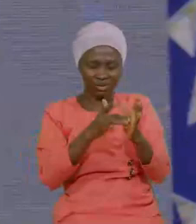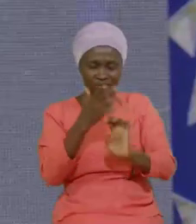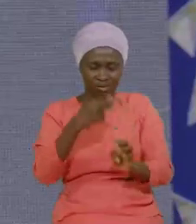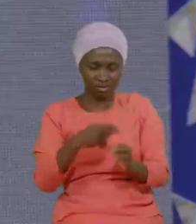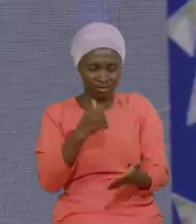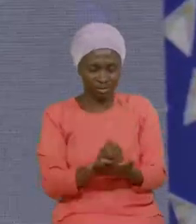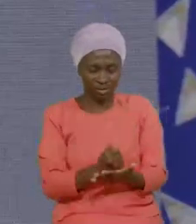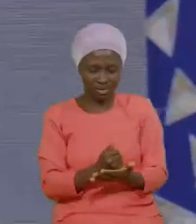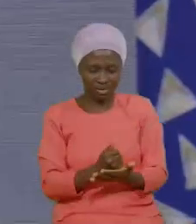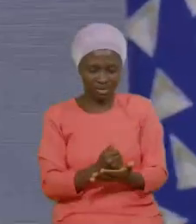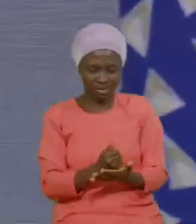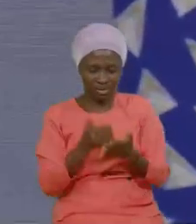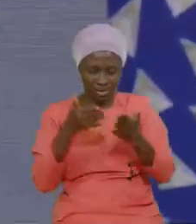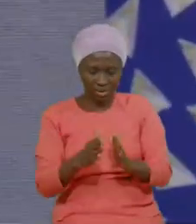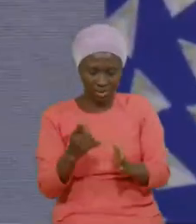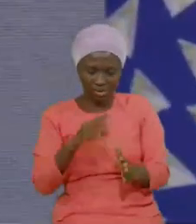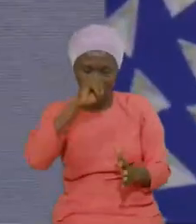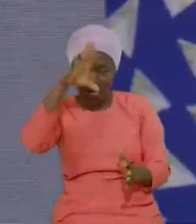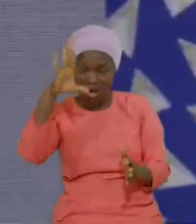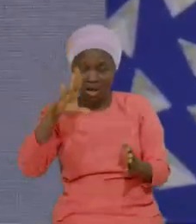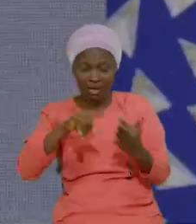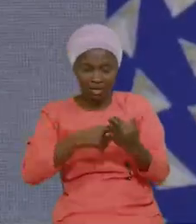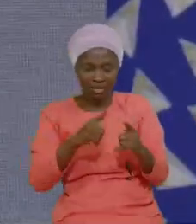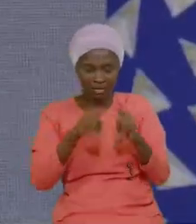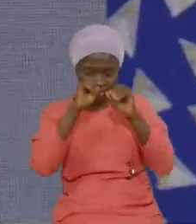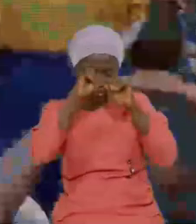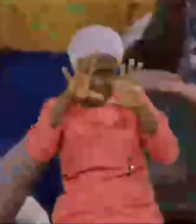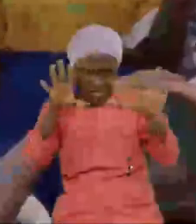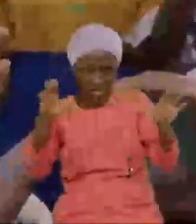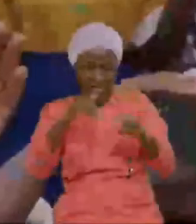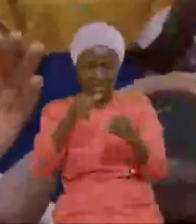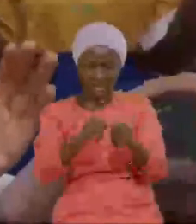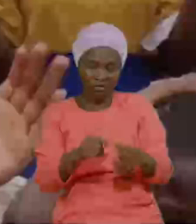Mon fils là-bas, ma fille là-bas, conduis chacun à la gloire.